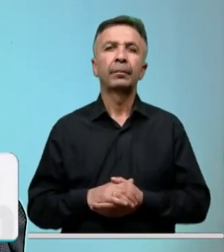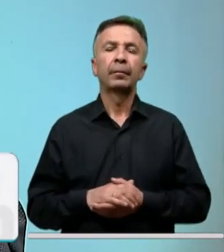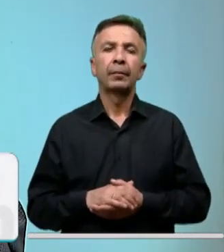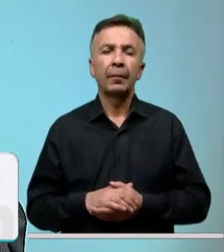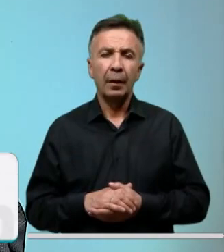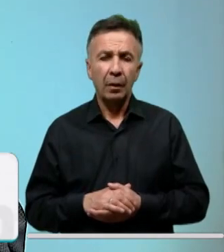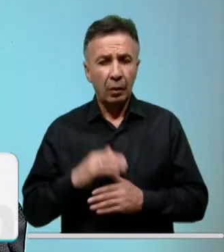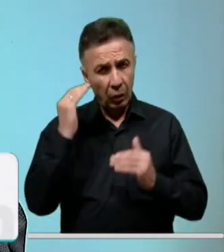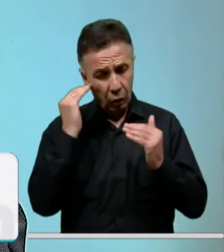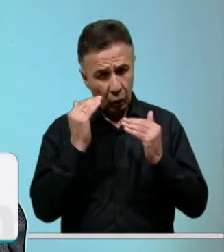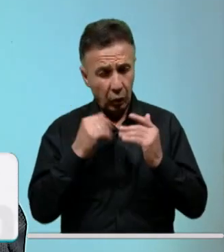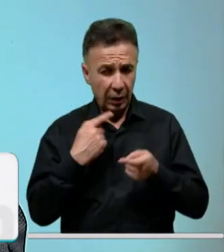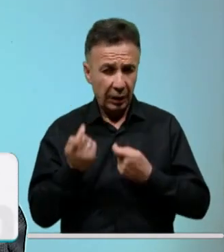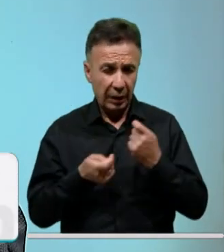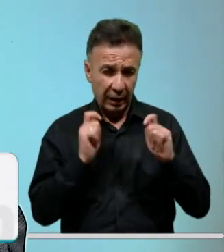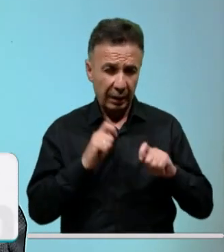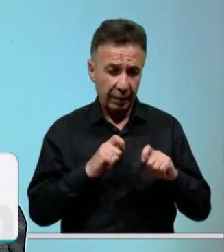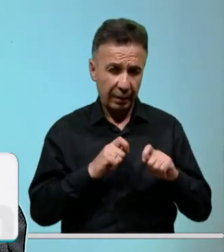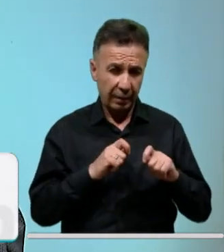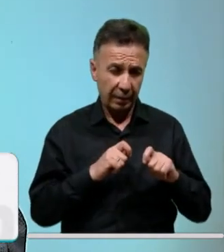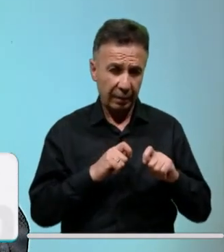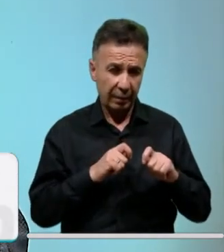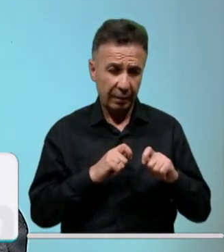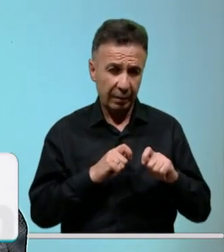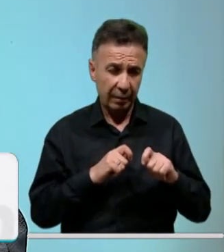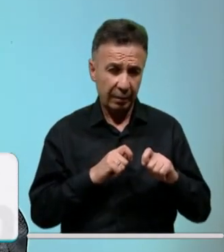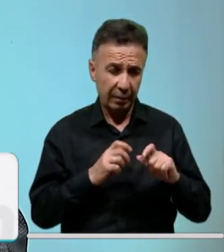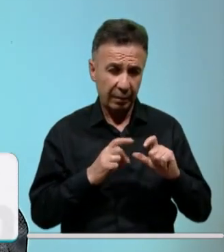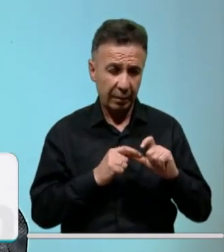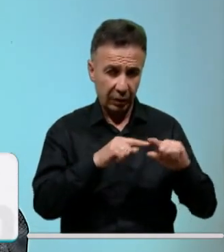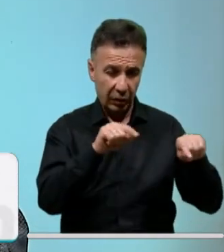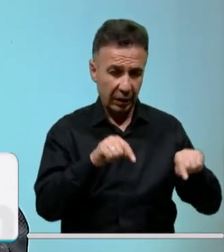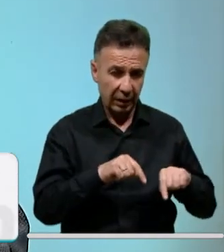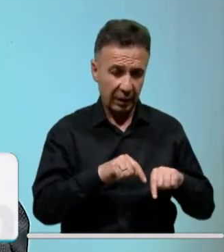Meşru çerçevede faaliyet gösteren işletmeler buna aracı olduğu gibi